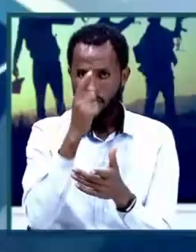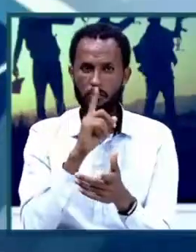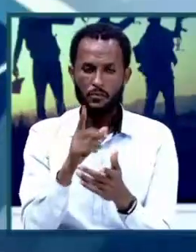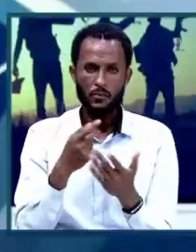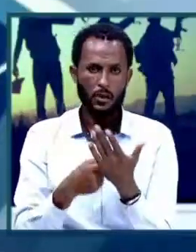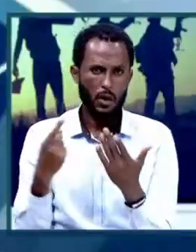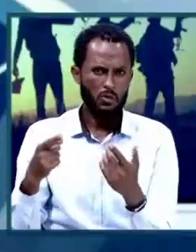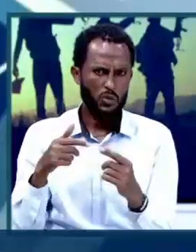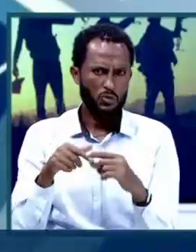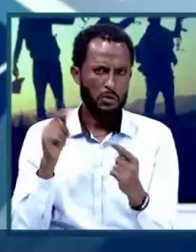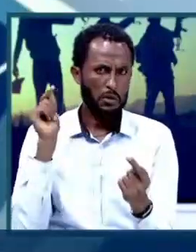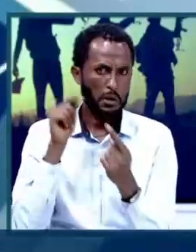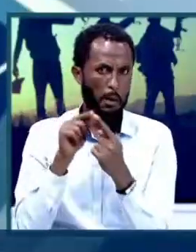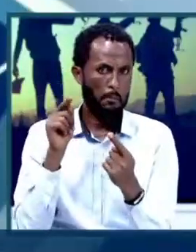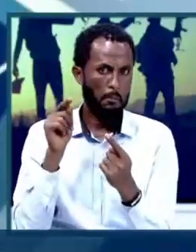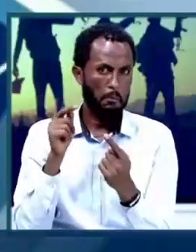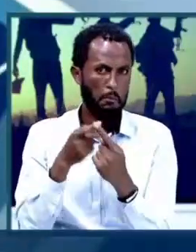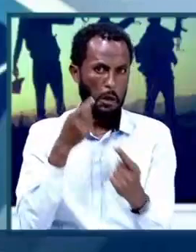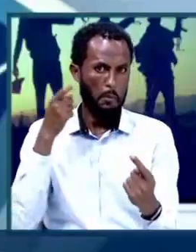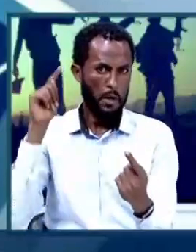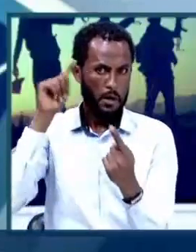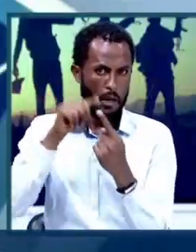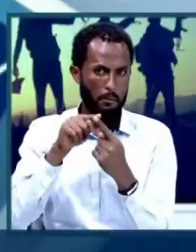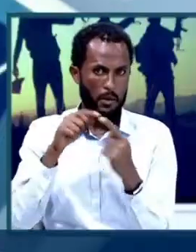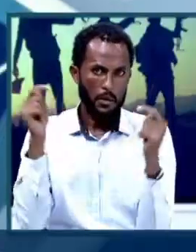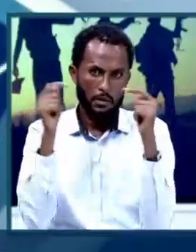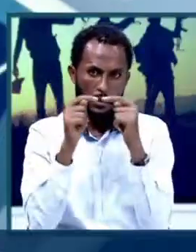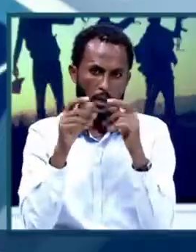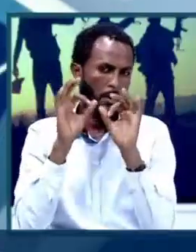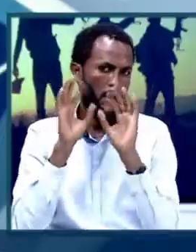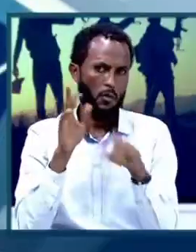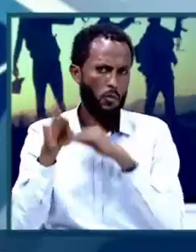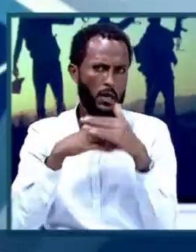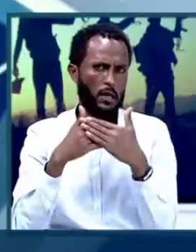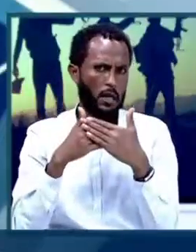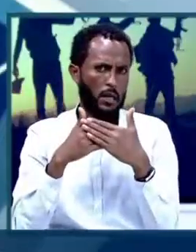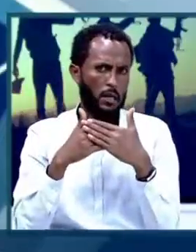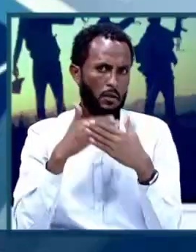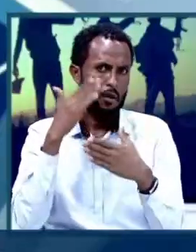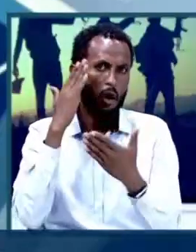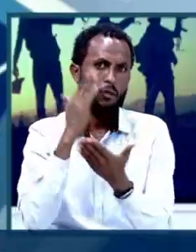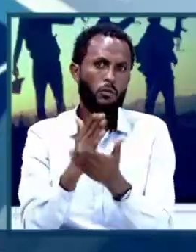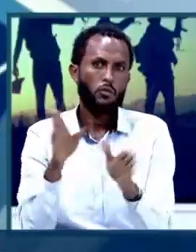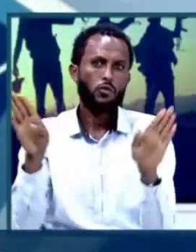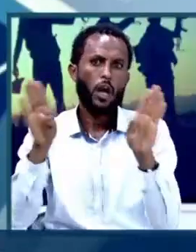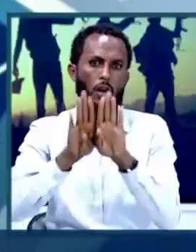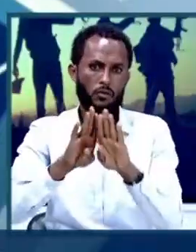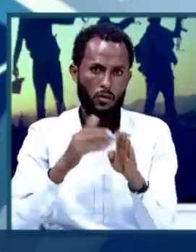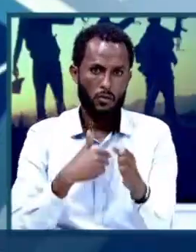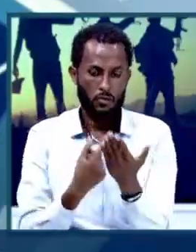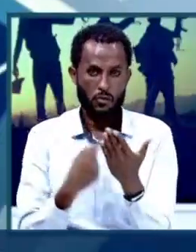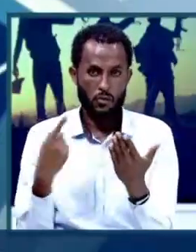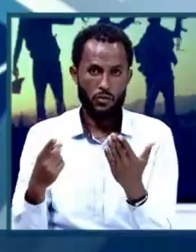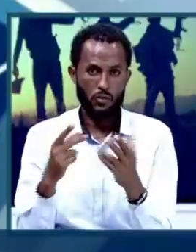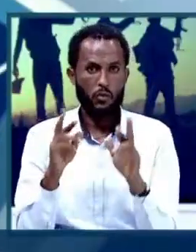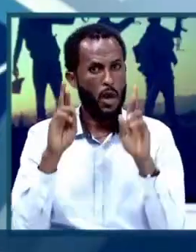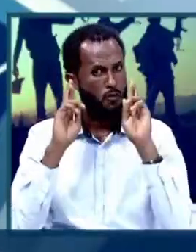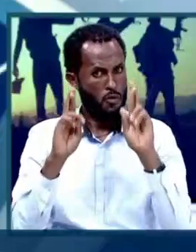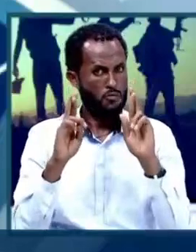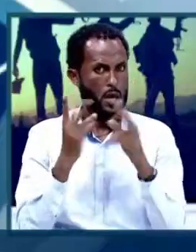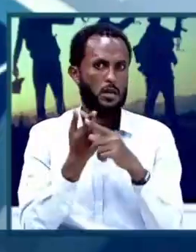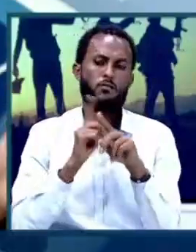ካብ ናብ ርክብ የለን ስለዚ መፅእ ሓገዝ የለን ኩሉ ነገር ጠጠው ኢሉ ዘሎ ህዝባዊ ግልጋሎታት ተዓፂኦም እዮም ዘለዉ ንሱ ናብ ንብር ክምለስ